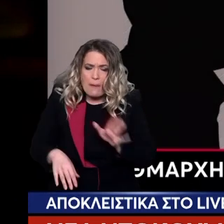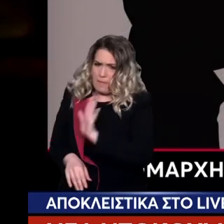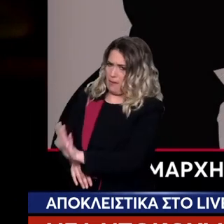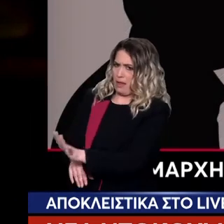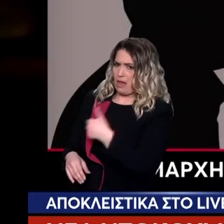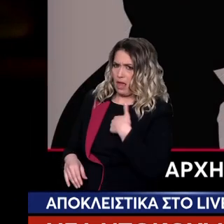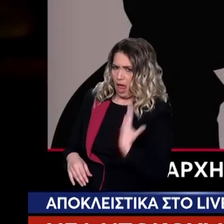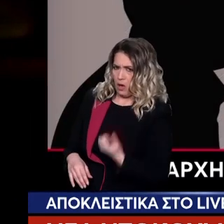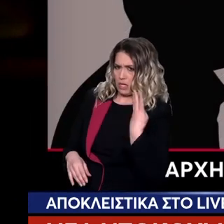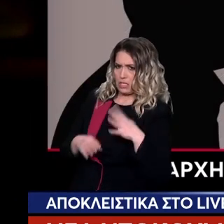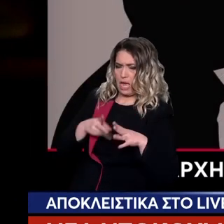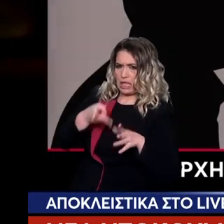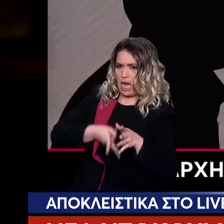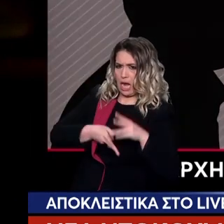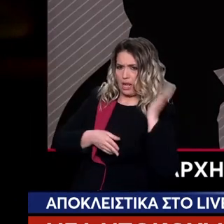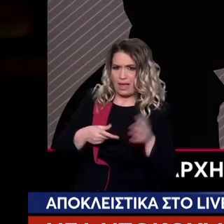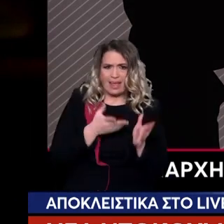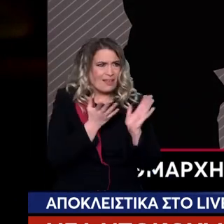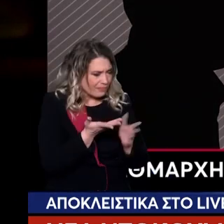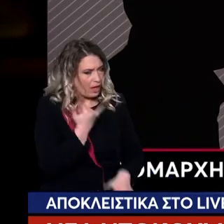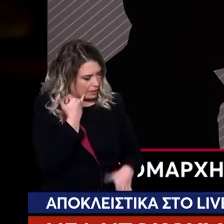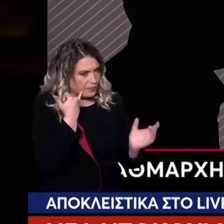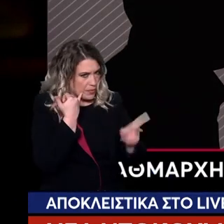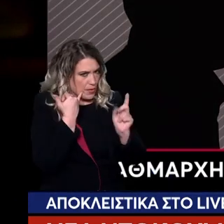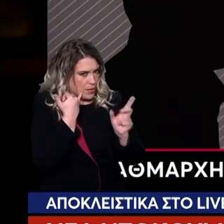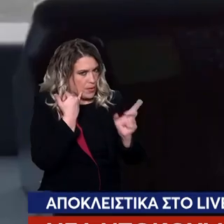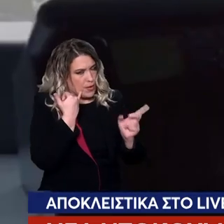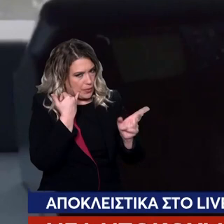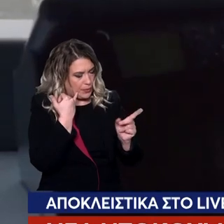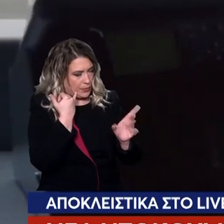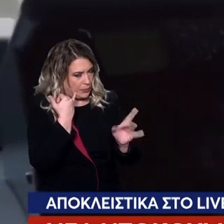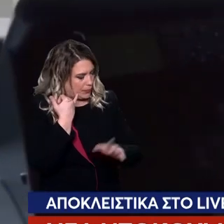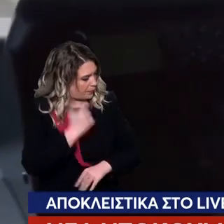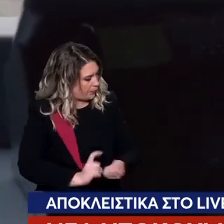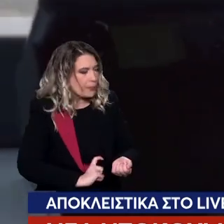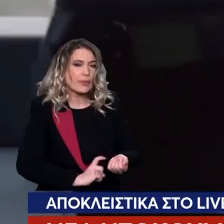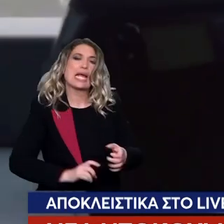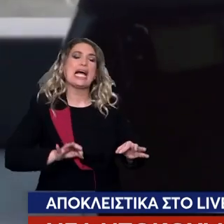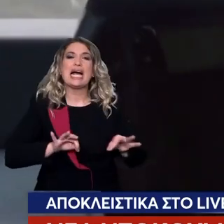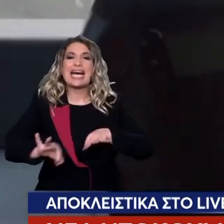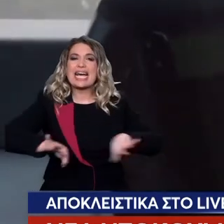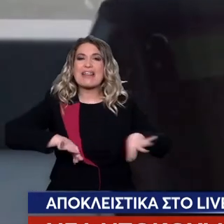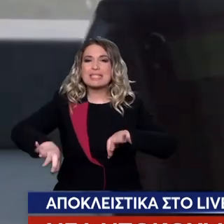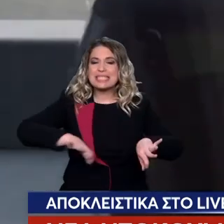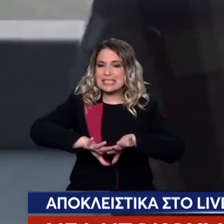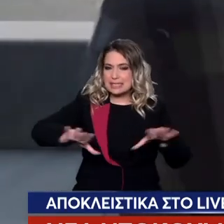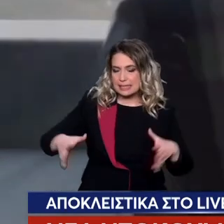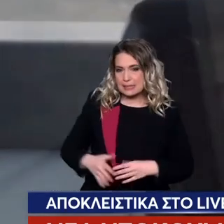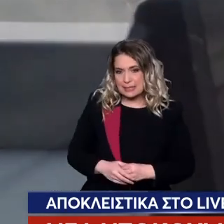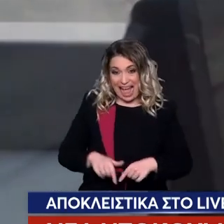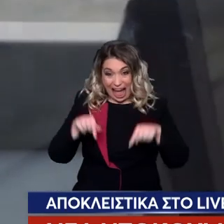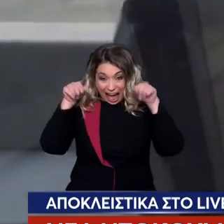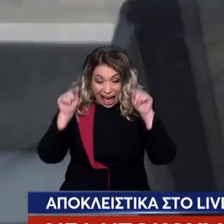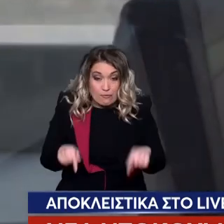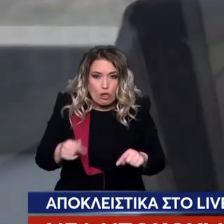περιμένουν ό ττ για πες μου ναι ωραία ήρεμα η γύμνια του σιδηροδρομικού δικτύου έχει οδηγήσει σε μια κατάσταση